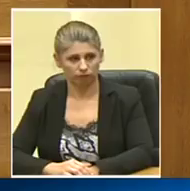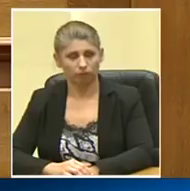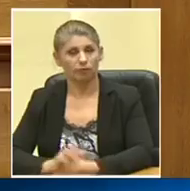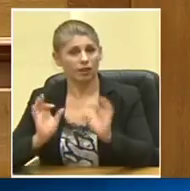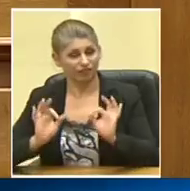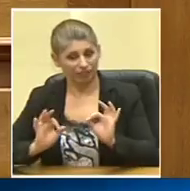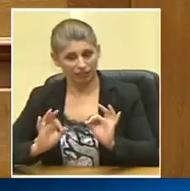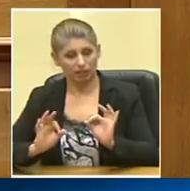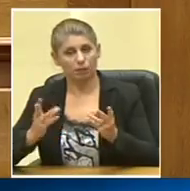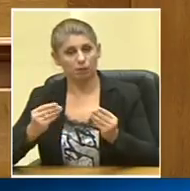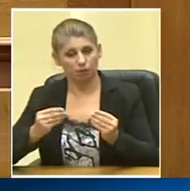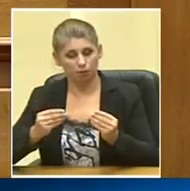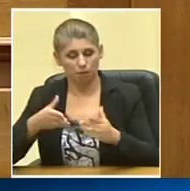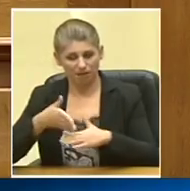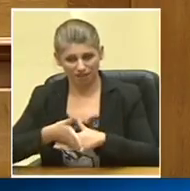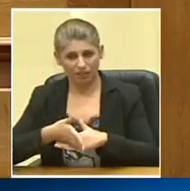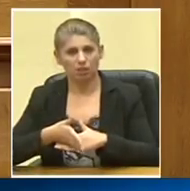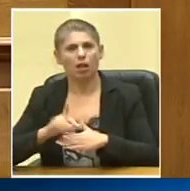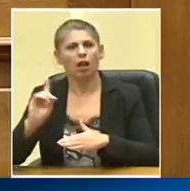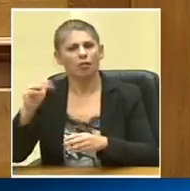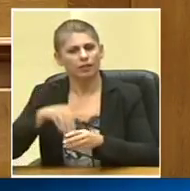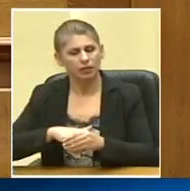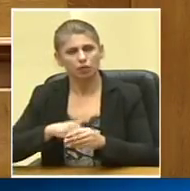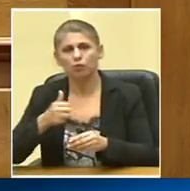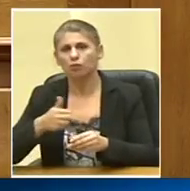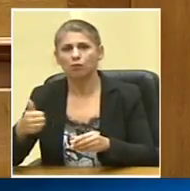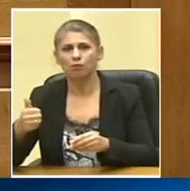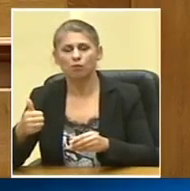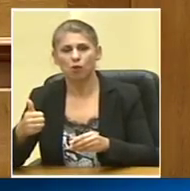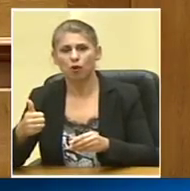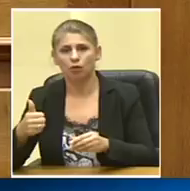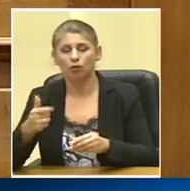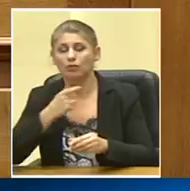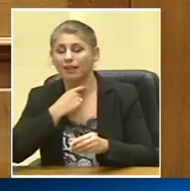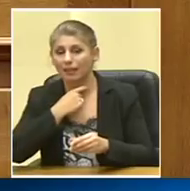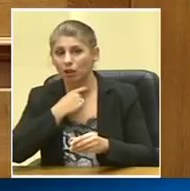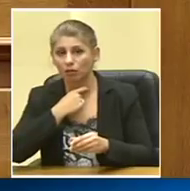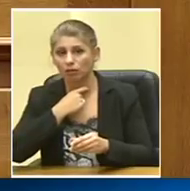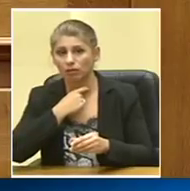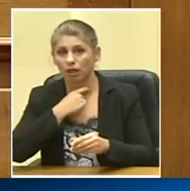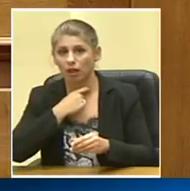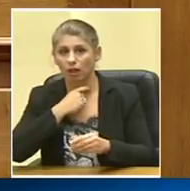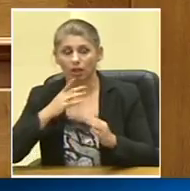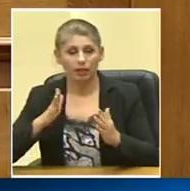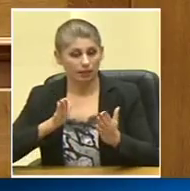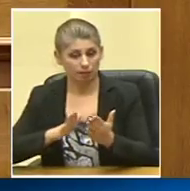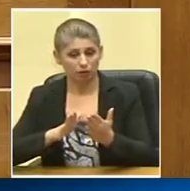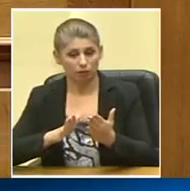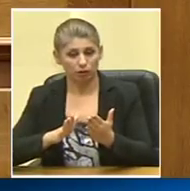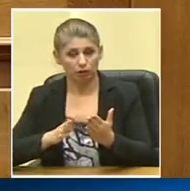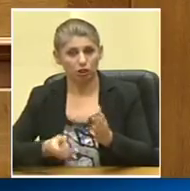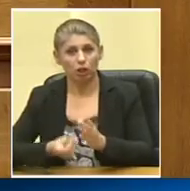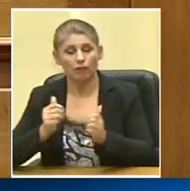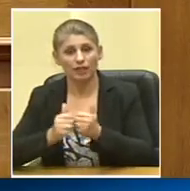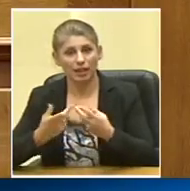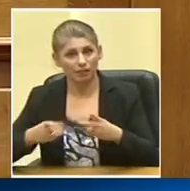αρκετές από αυτές τις επεμβάσεις δεν εντάσσονται μόνο στην αναγκαιότητα να αντιμετωπίσουμε τον νεοφιλελευθερισμό και